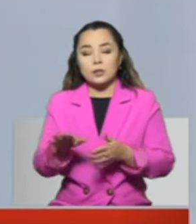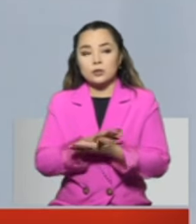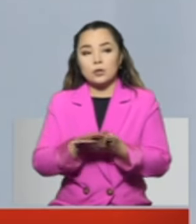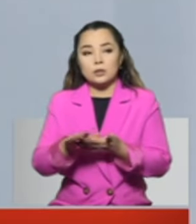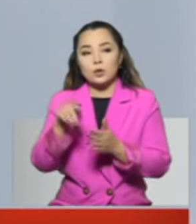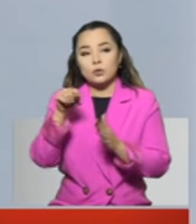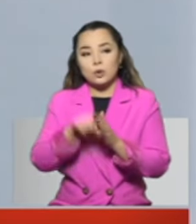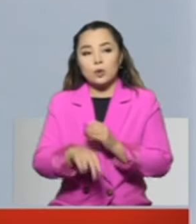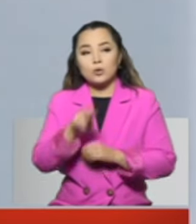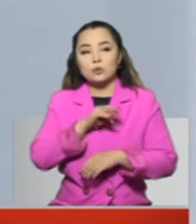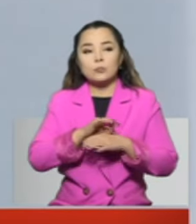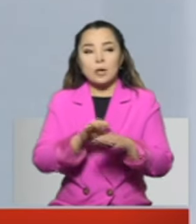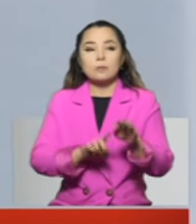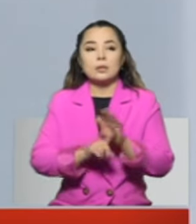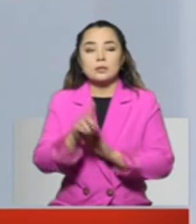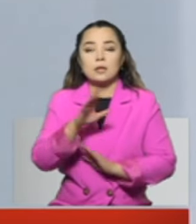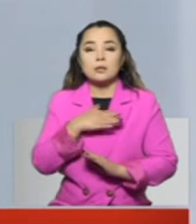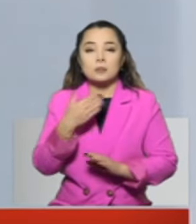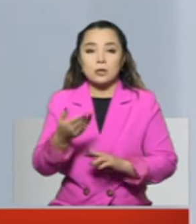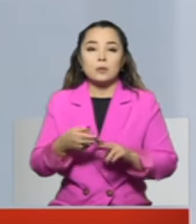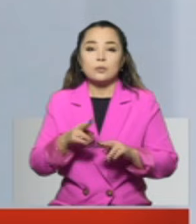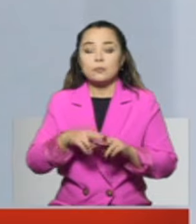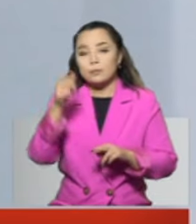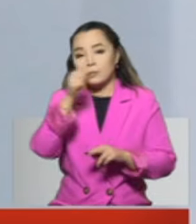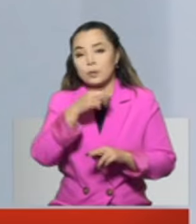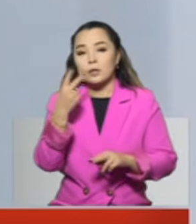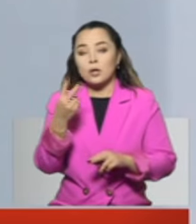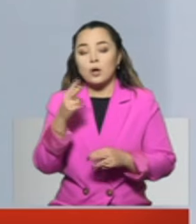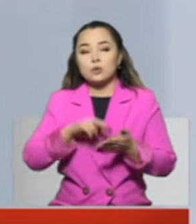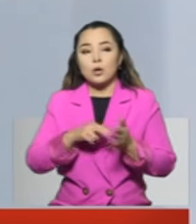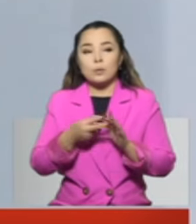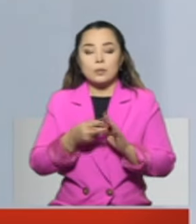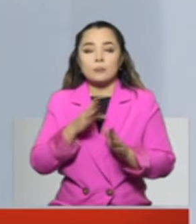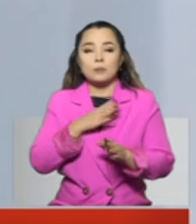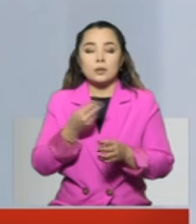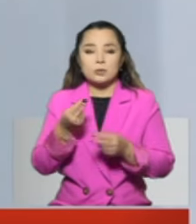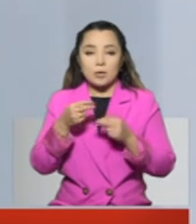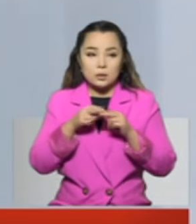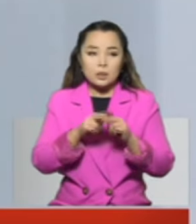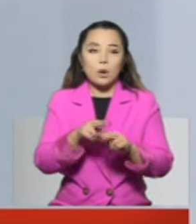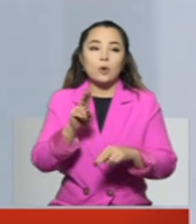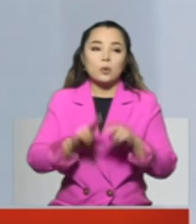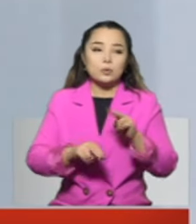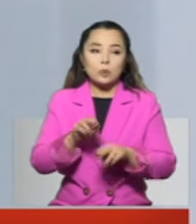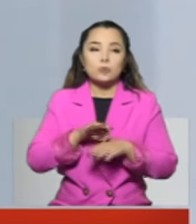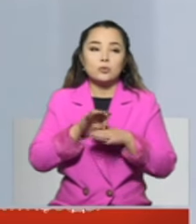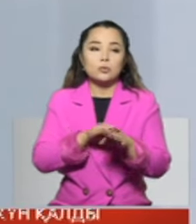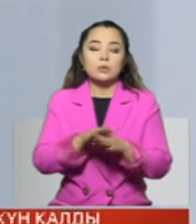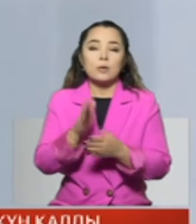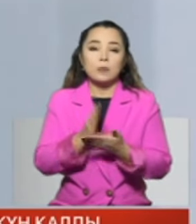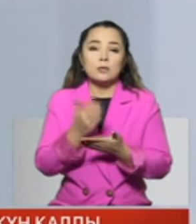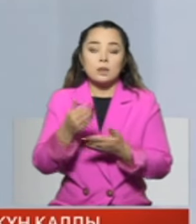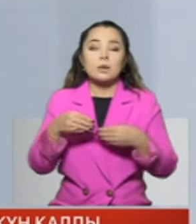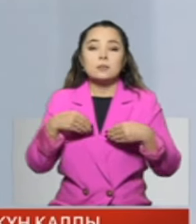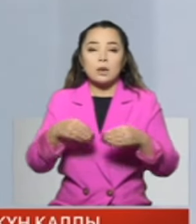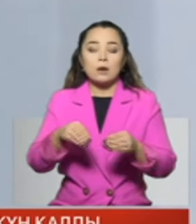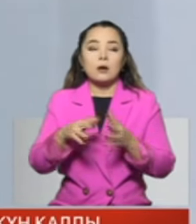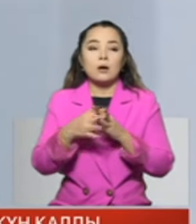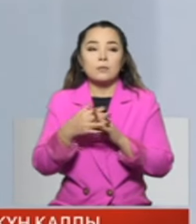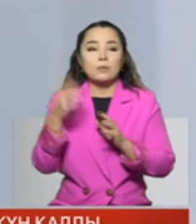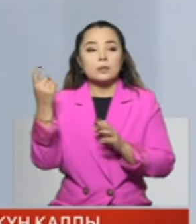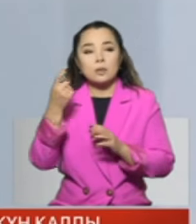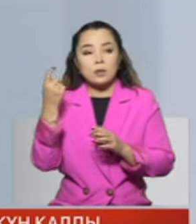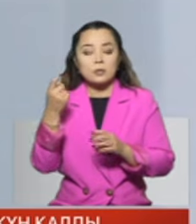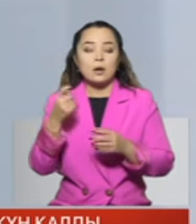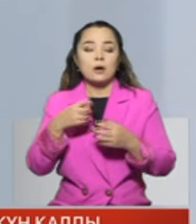тереңдету жұмыстары басталған еді. Биыл тағы екі жоба қаржы бөлініп, құрылыс жүріп жатыр. Егін мен мал